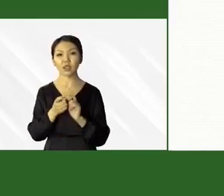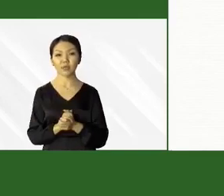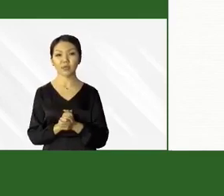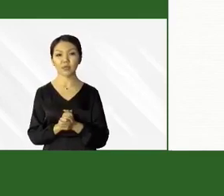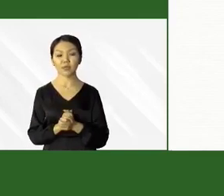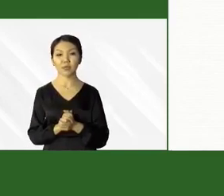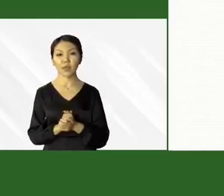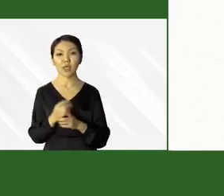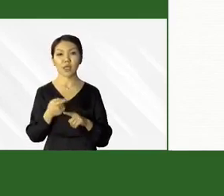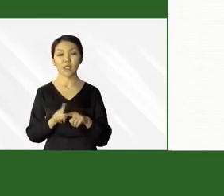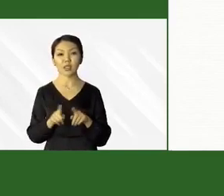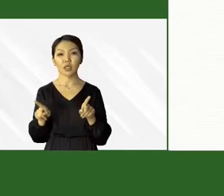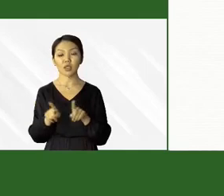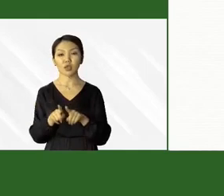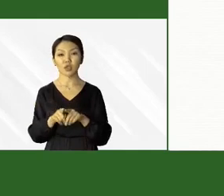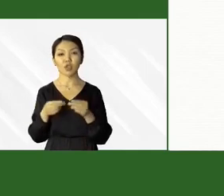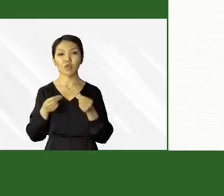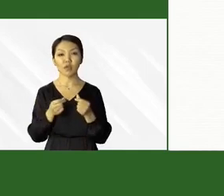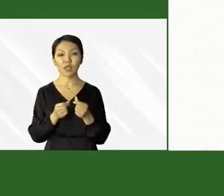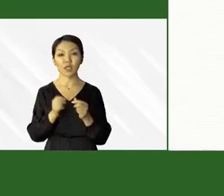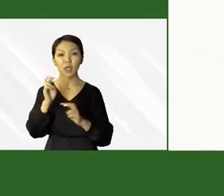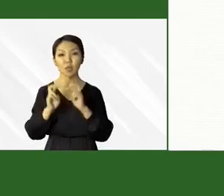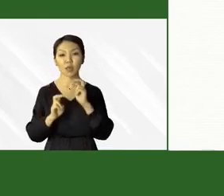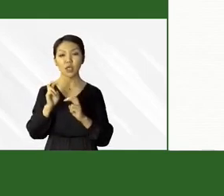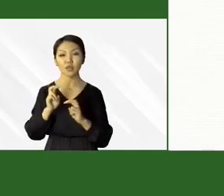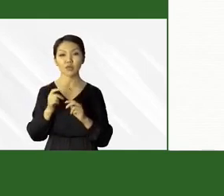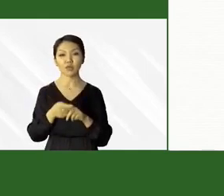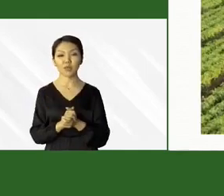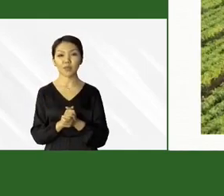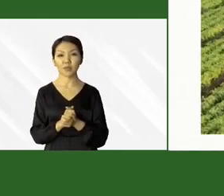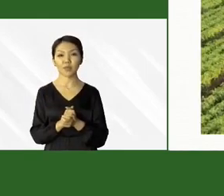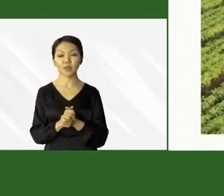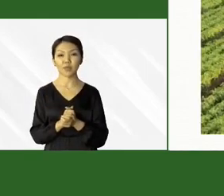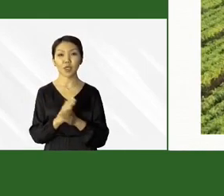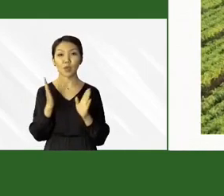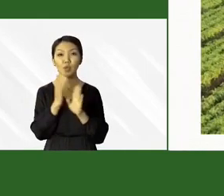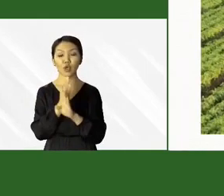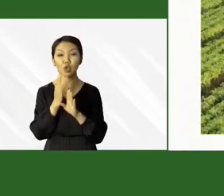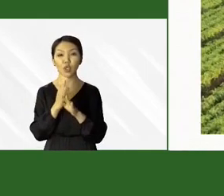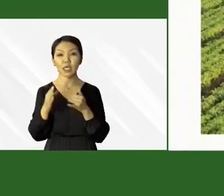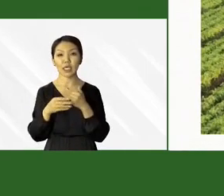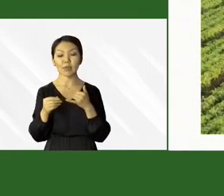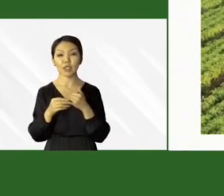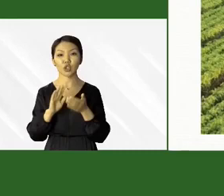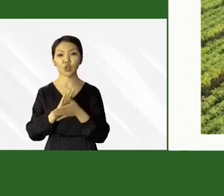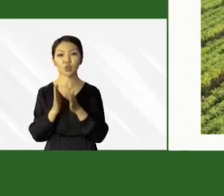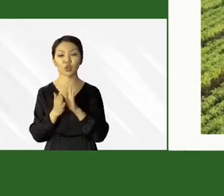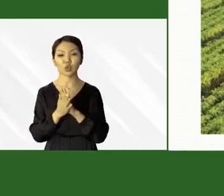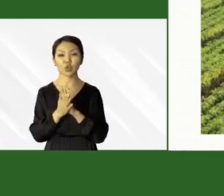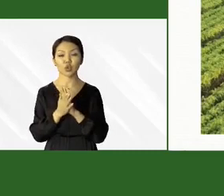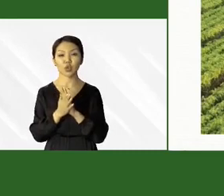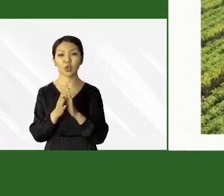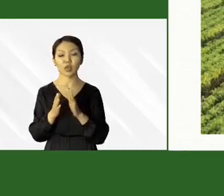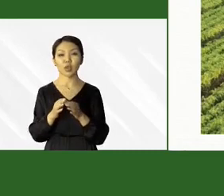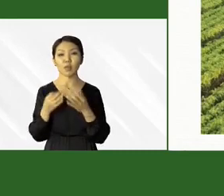курением. Это тоже сказывается на производстве этой культуры. Природно-климатические условия позволяют